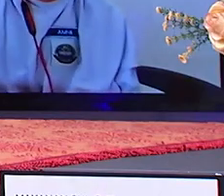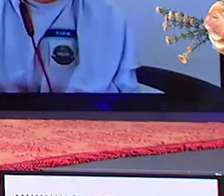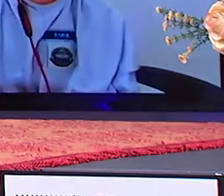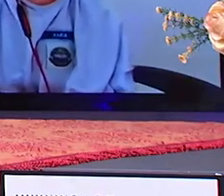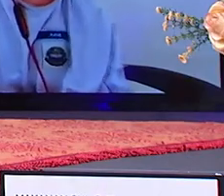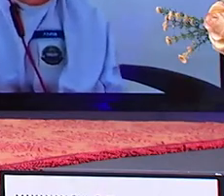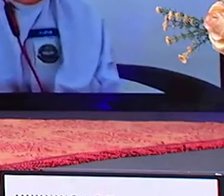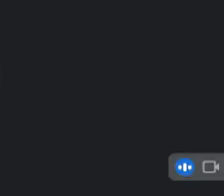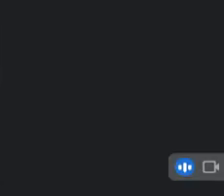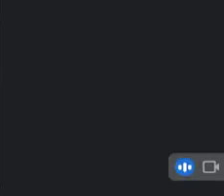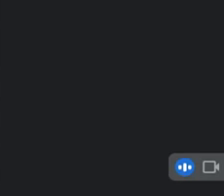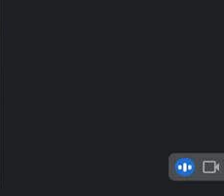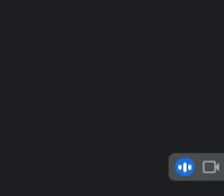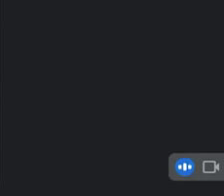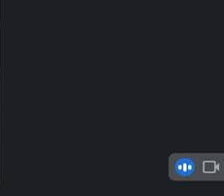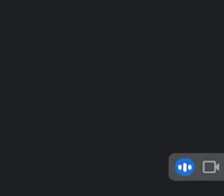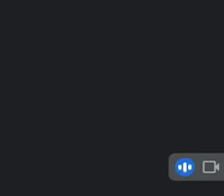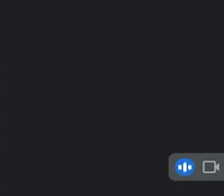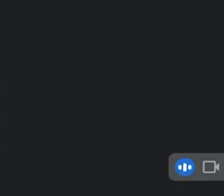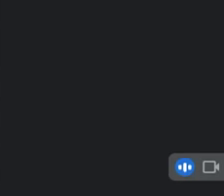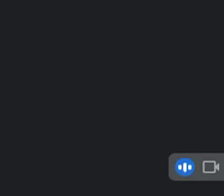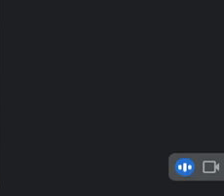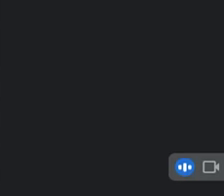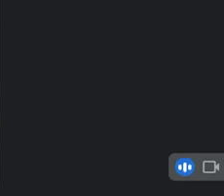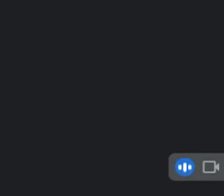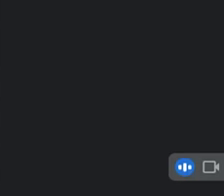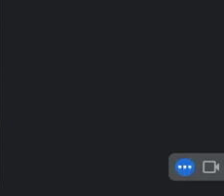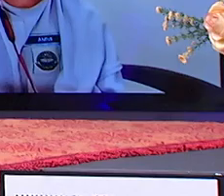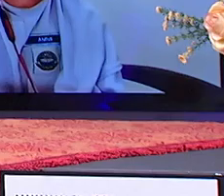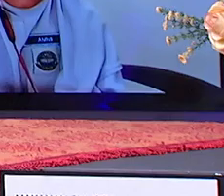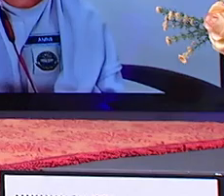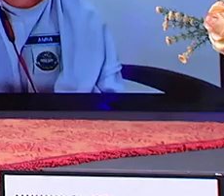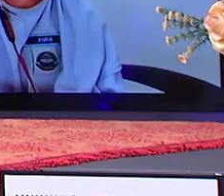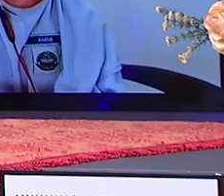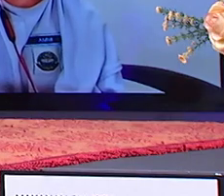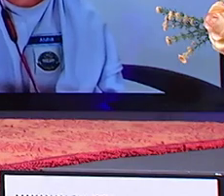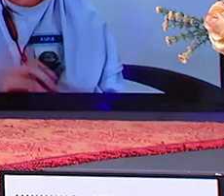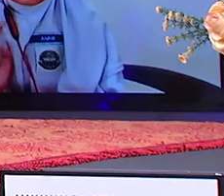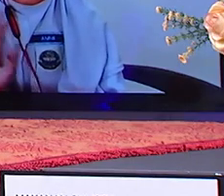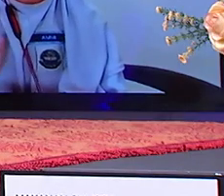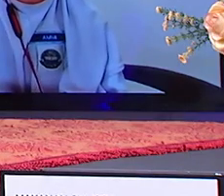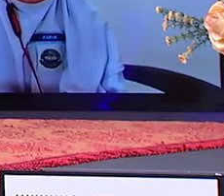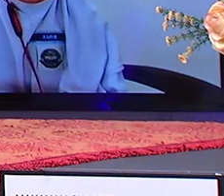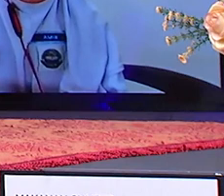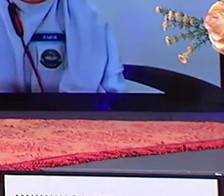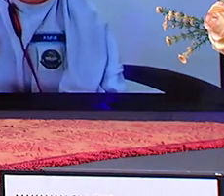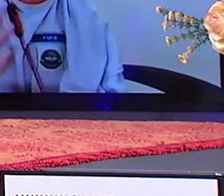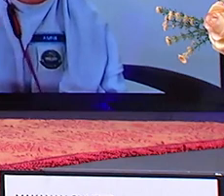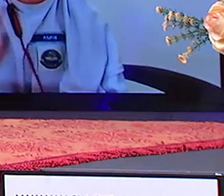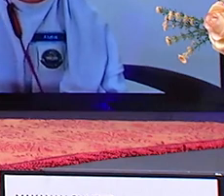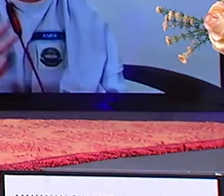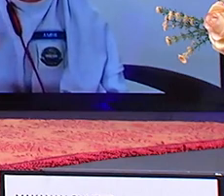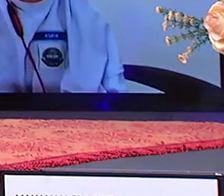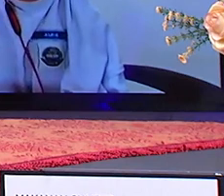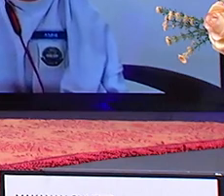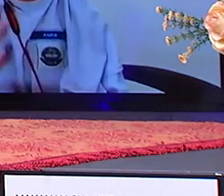Alisha dan juga Amni yang sudi bersama-sama kita pada hari ini. Dan terima kasih kepada semua yang sudi menonton Didik TV KPM. Baik cikgu,